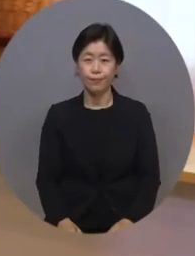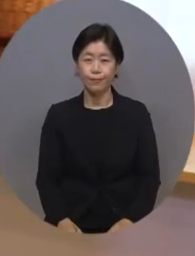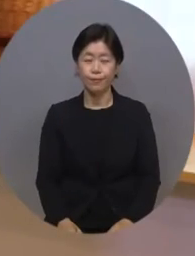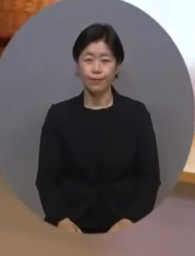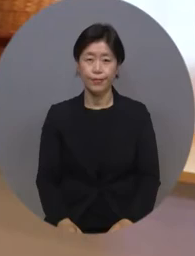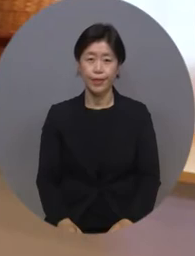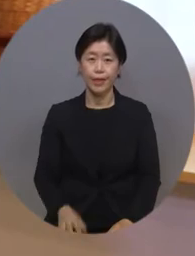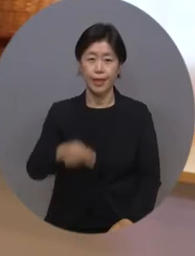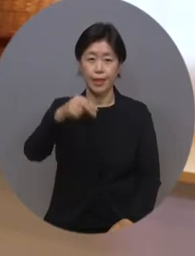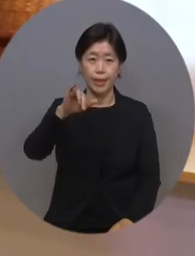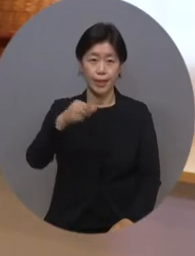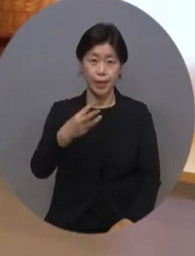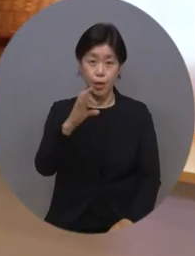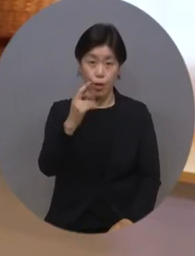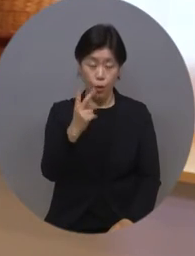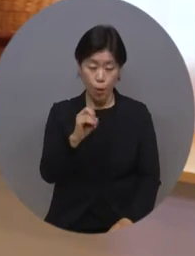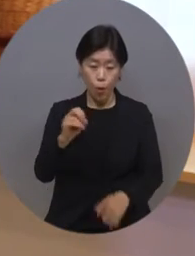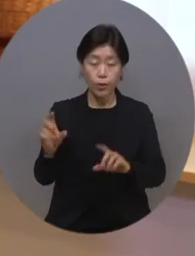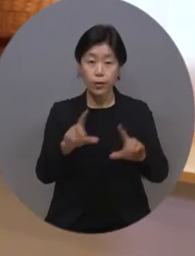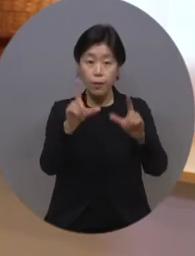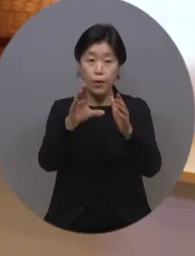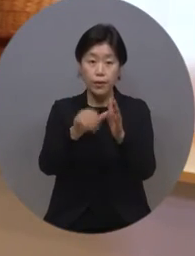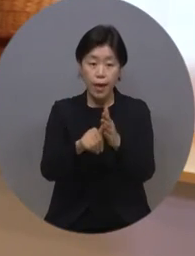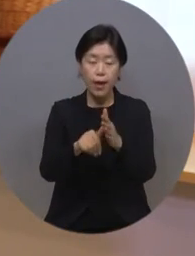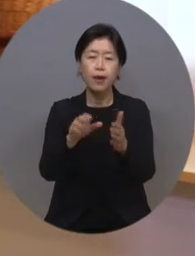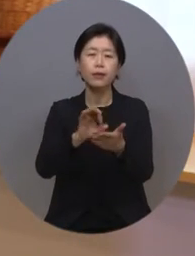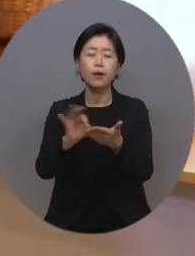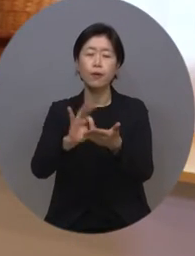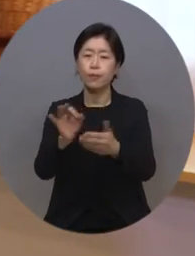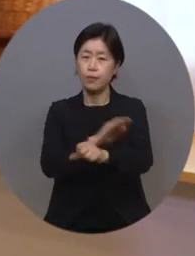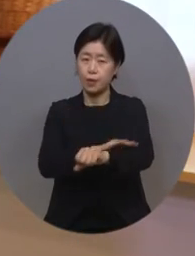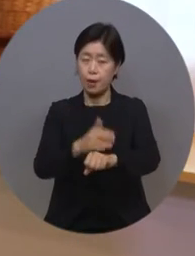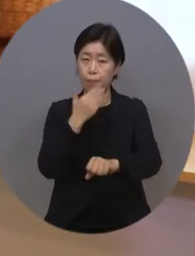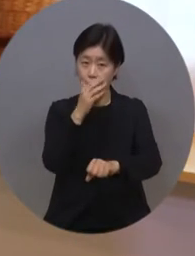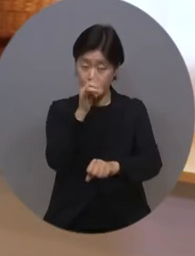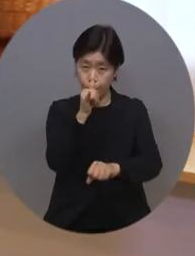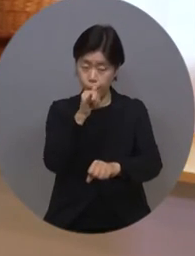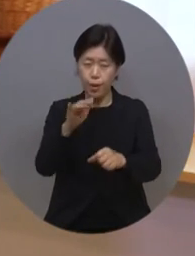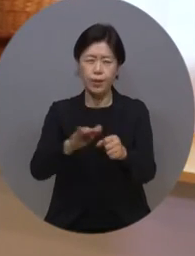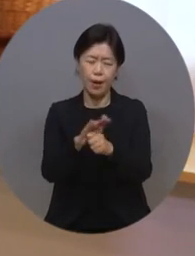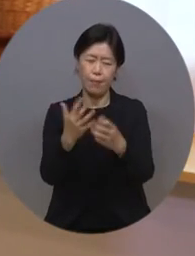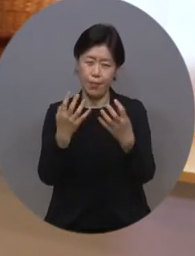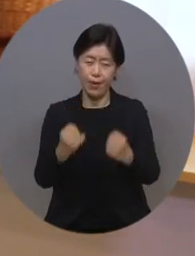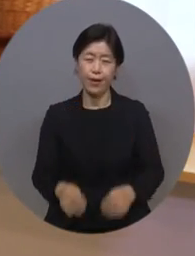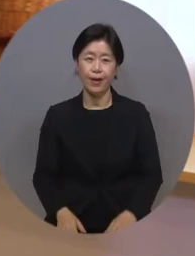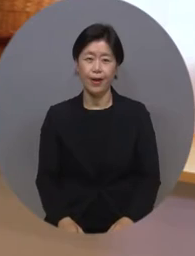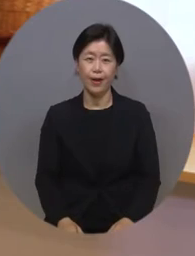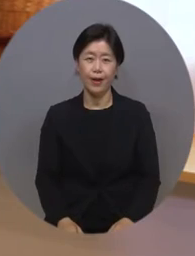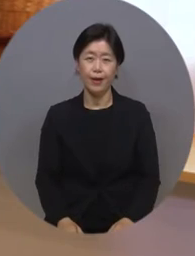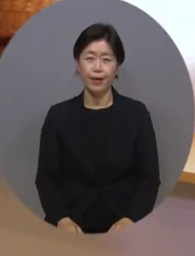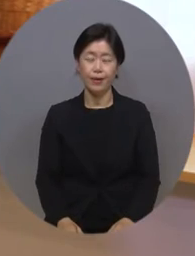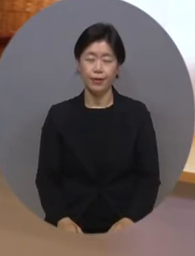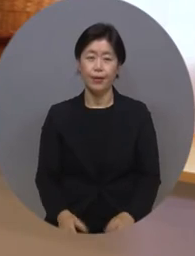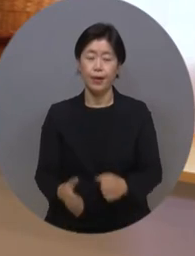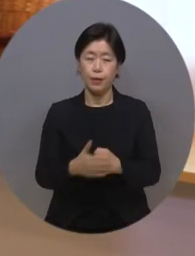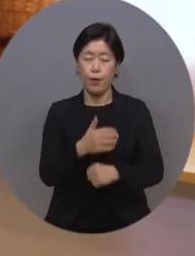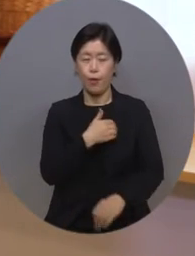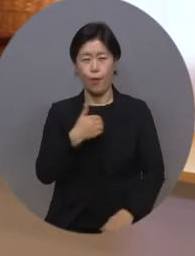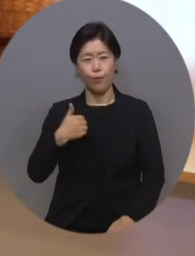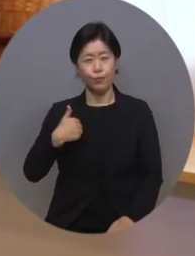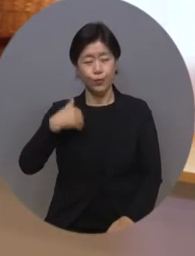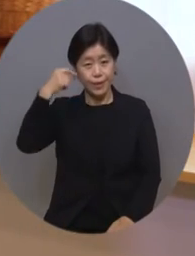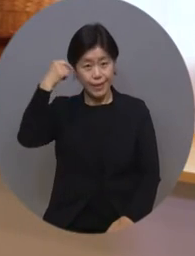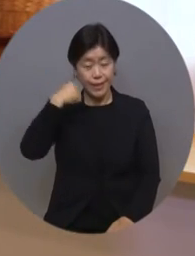실용적인 생활 아이템으로 꾸준히 사랑받고 있는 작가의 작품들은 바쁜 일상 속에서도 여유와 멋스러움이